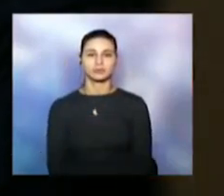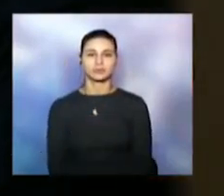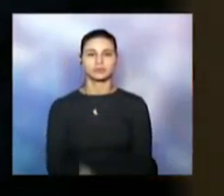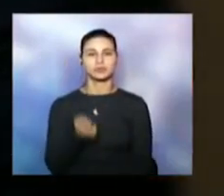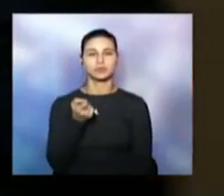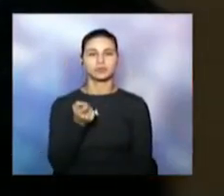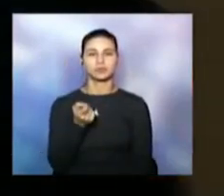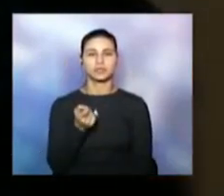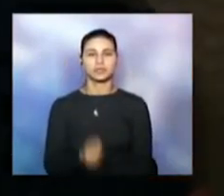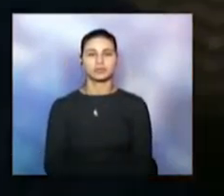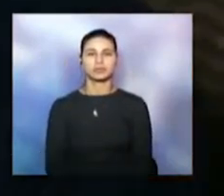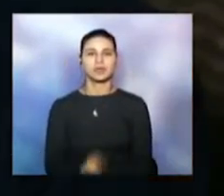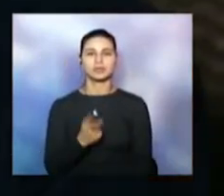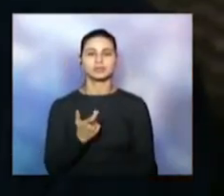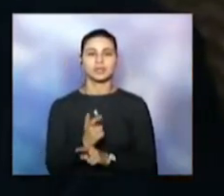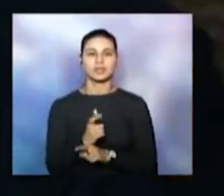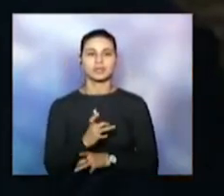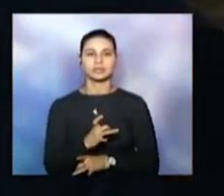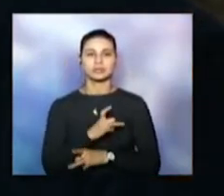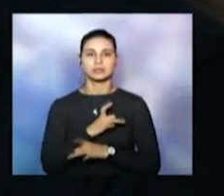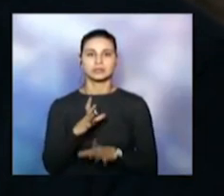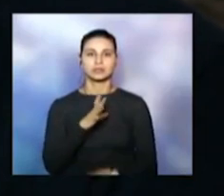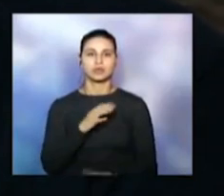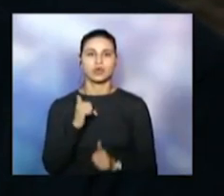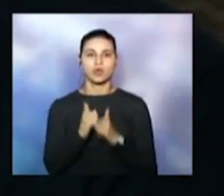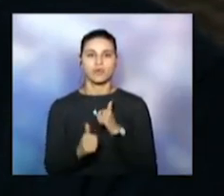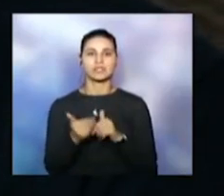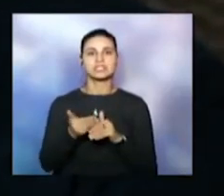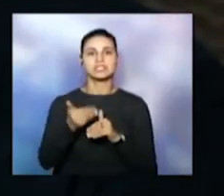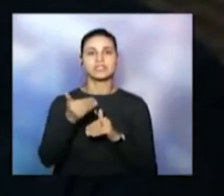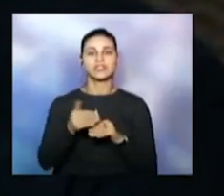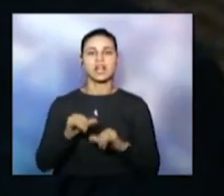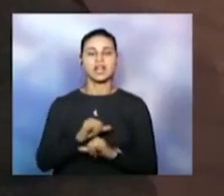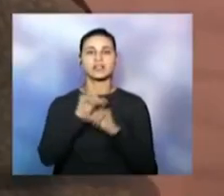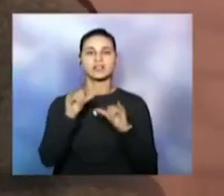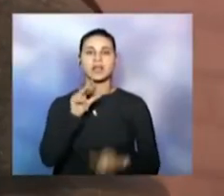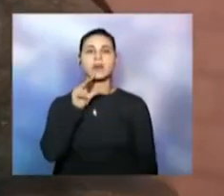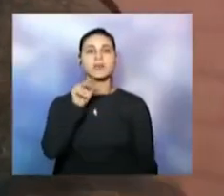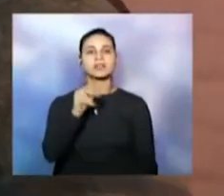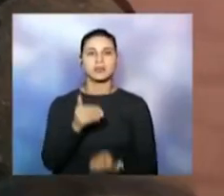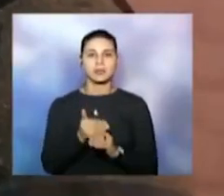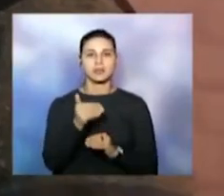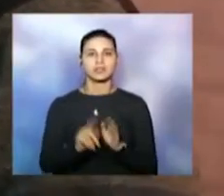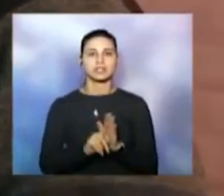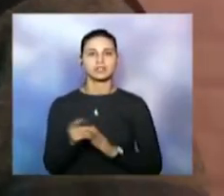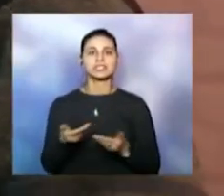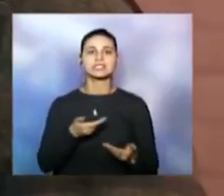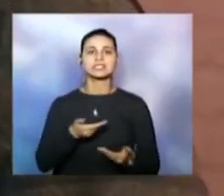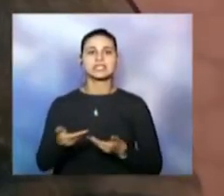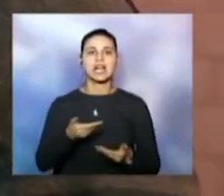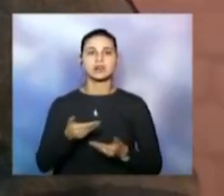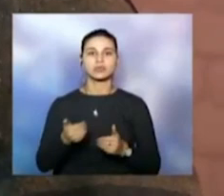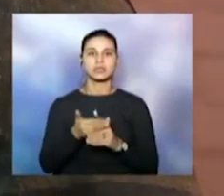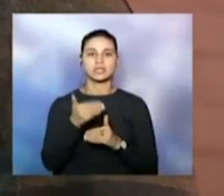ცოტა აფექტური ბავშვი იყო ყოველთვის. გვიან განვითარდა მეტყველებაც, გვიან დაიწყო სიარულიც, გვიან